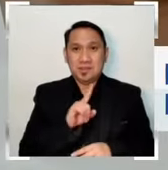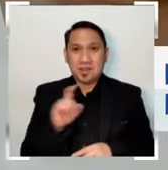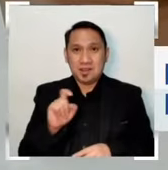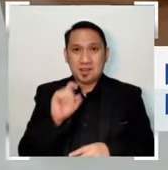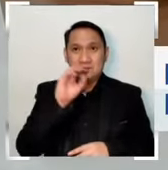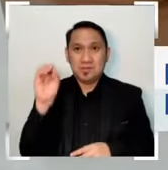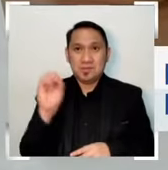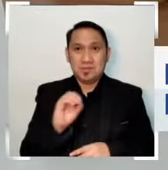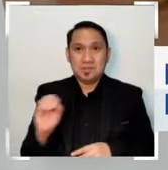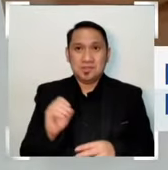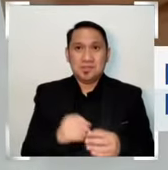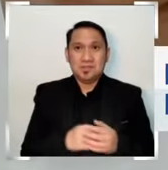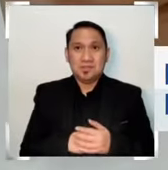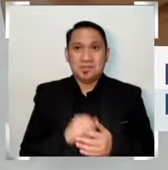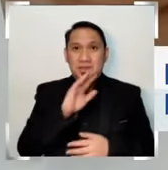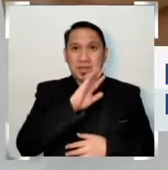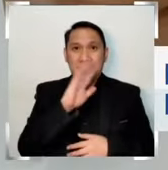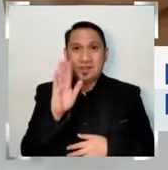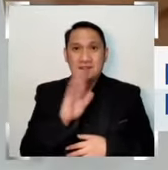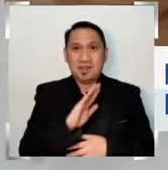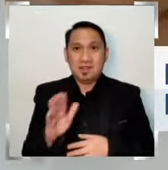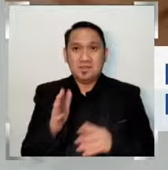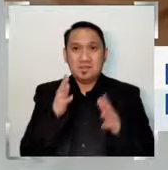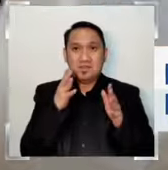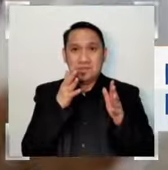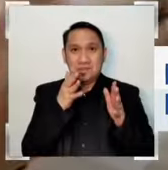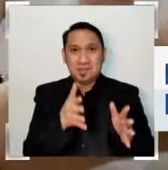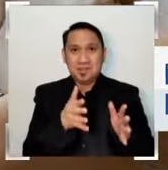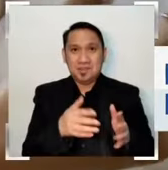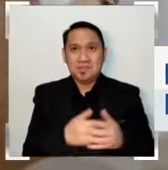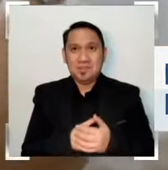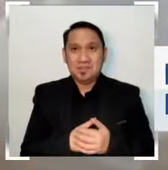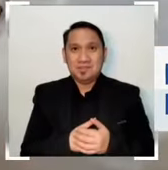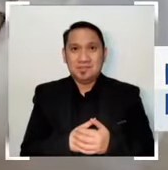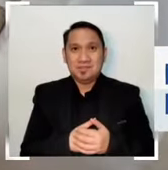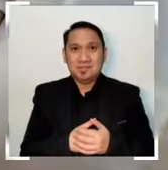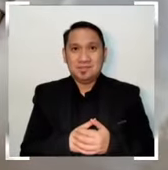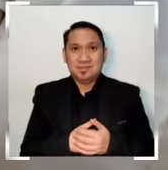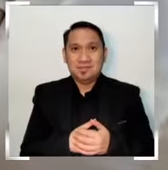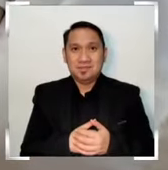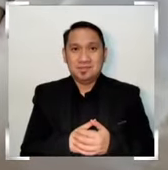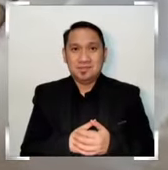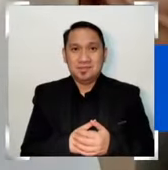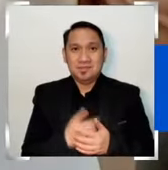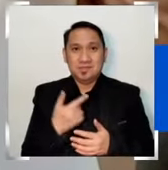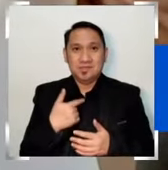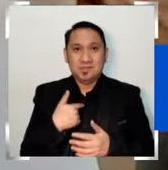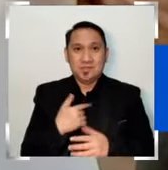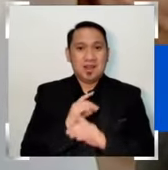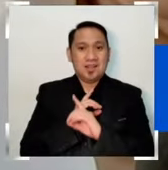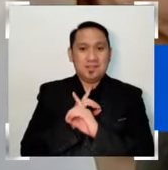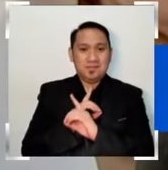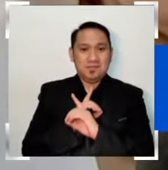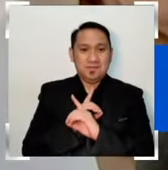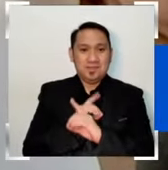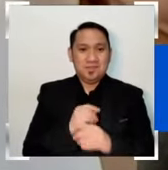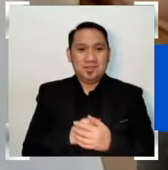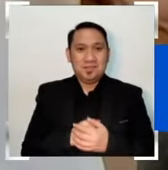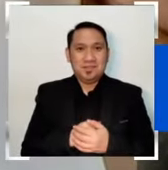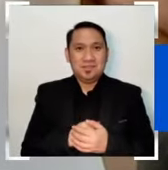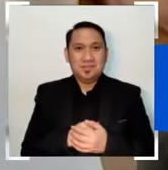kita iiwanan sa hirap at ginawa. Siya naman, pinaglaban niyo. Iba pa rin yung